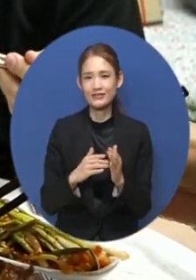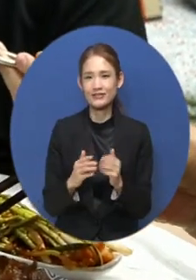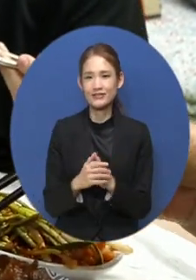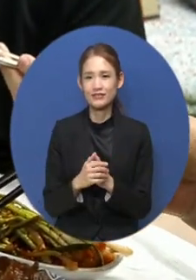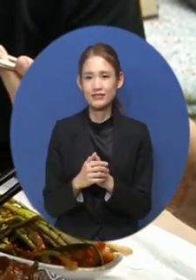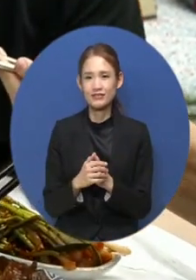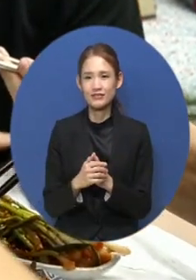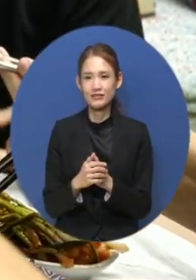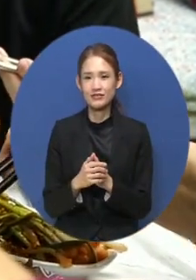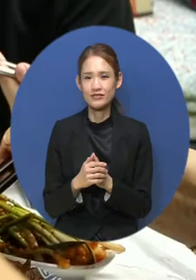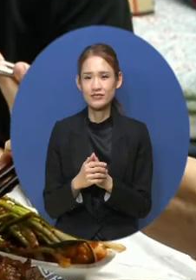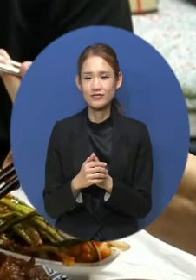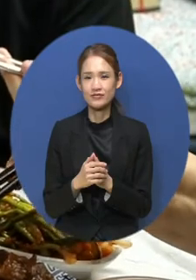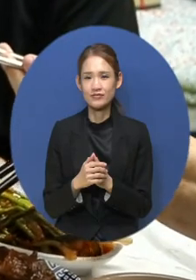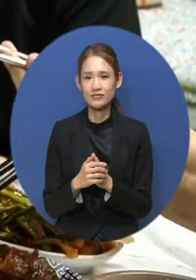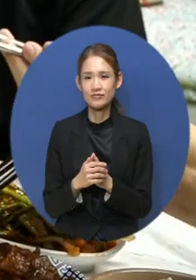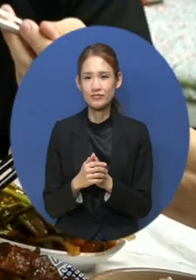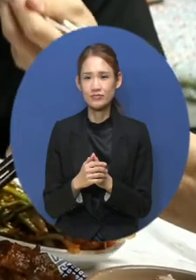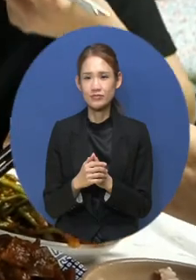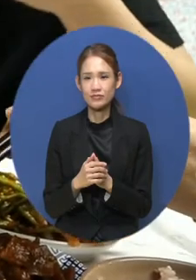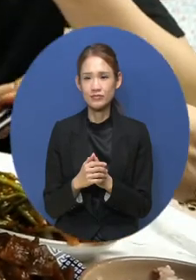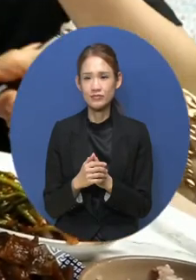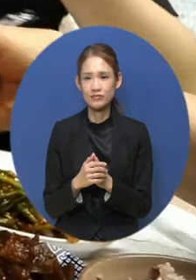꼼지락꼼지락거리다 갑자기 힘들다면서